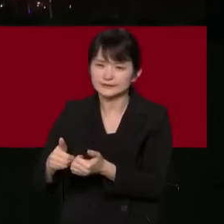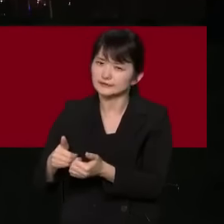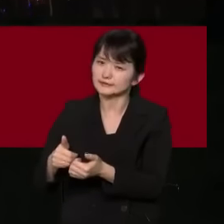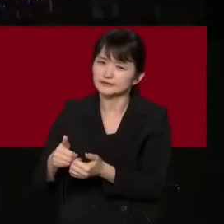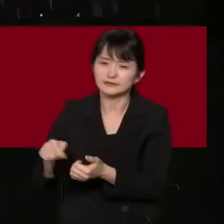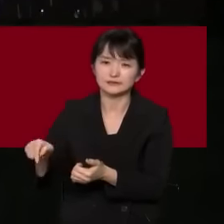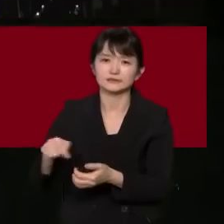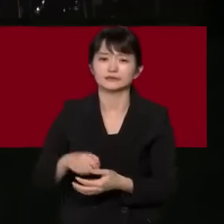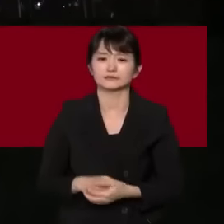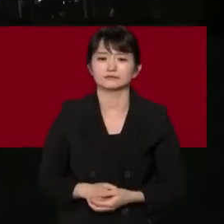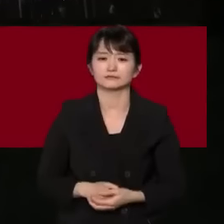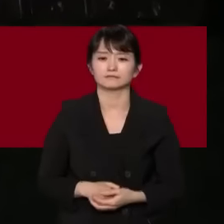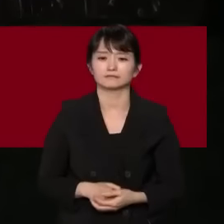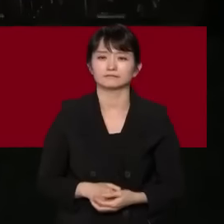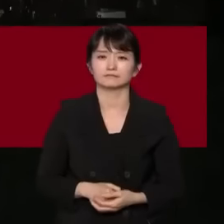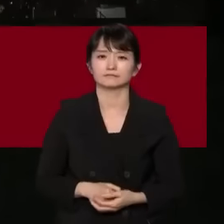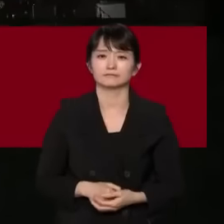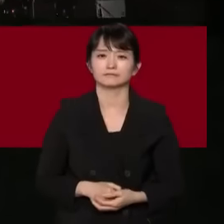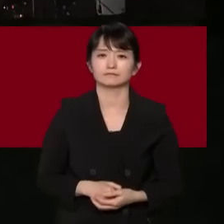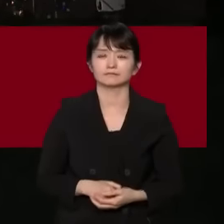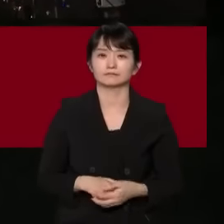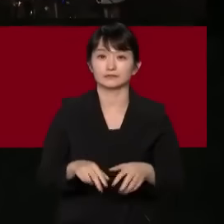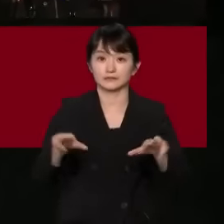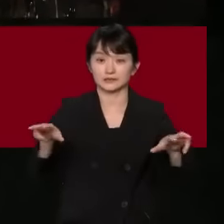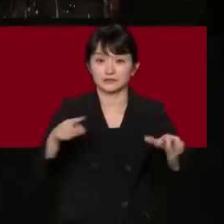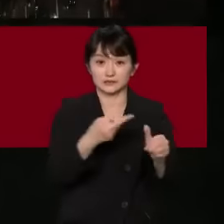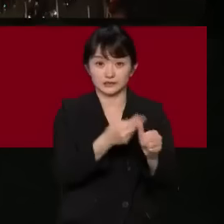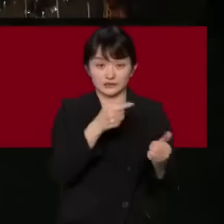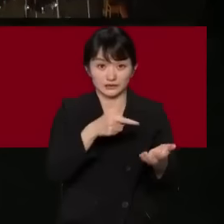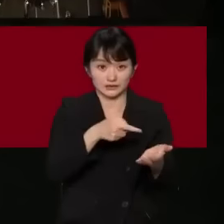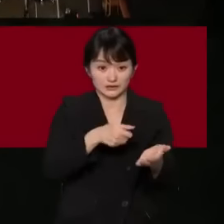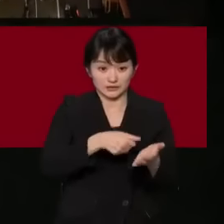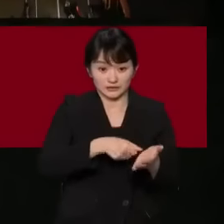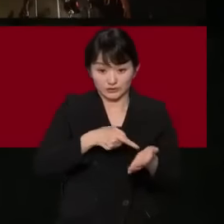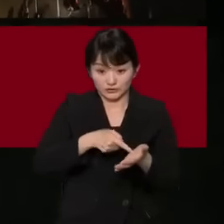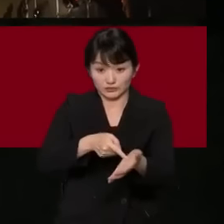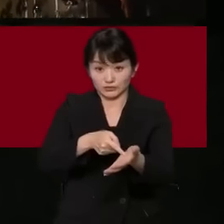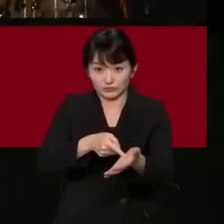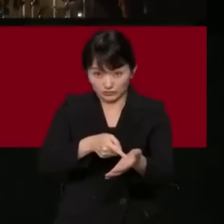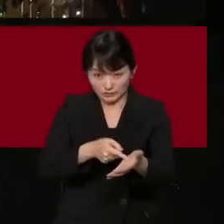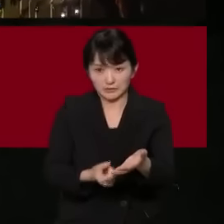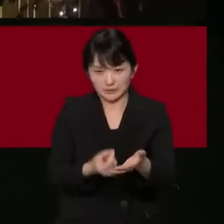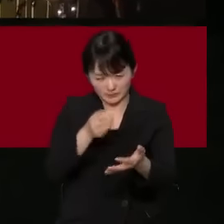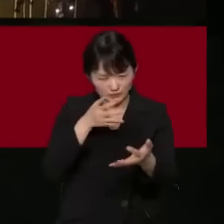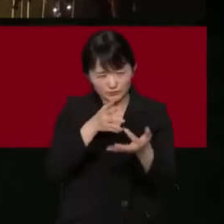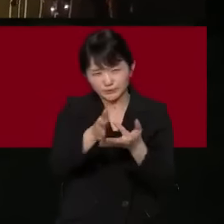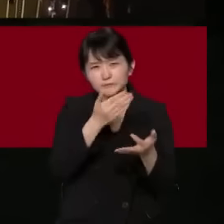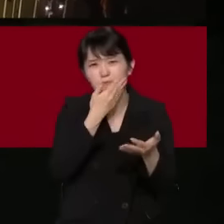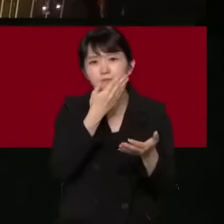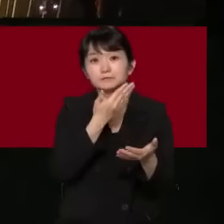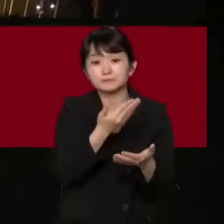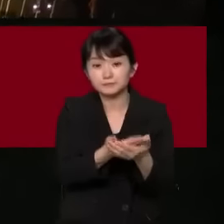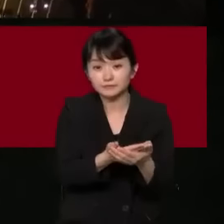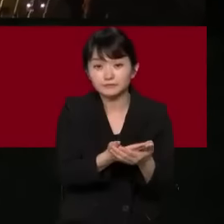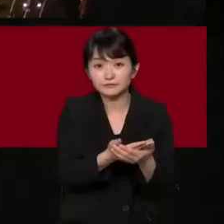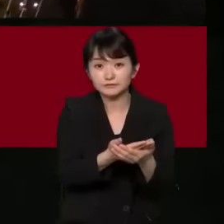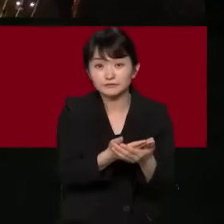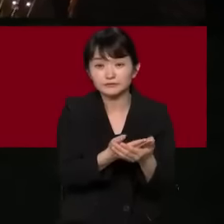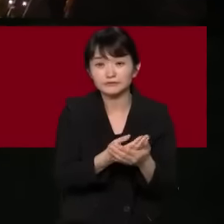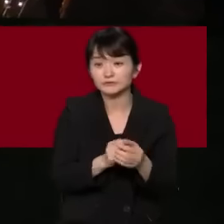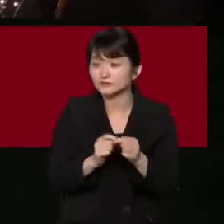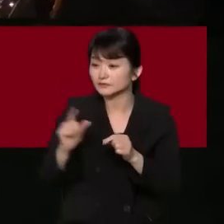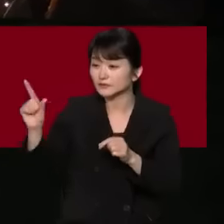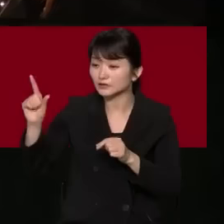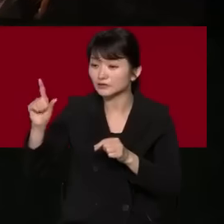없습니다. 뭐 사실 지금 탄핵소추안을 빨리 통과시키는 것이 중요했기 때문에 일단 다들 찬성표는 던졌지만